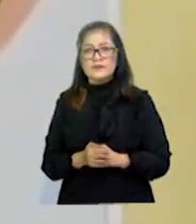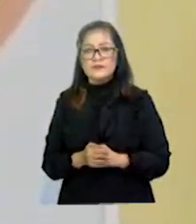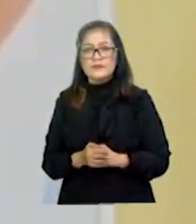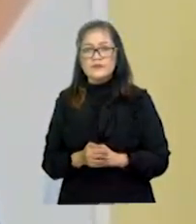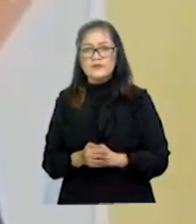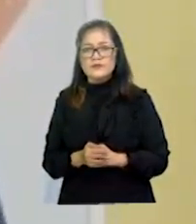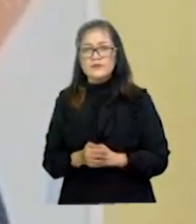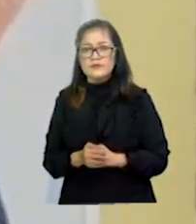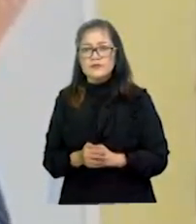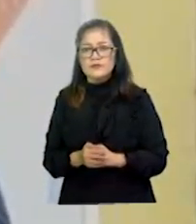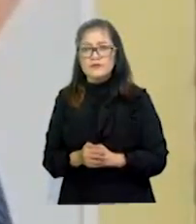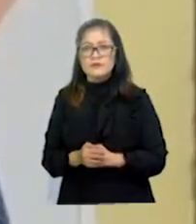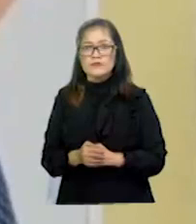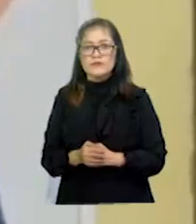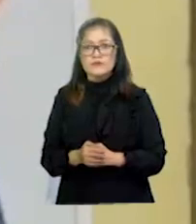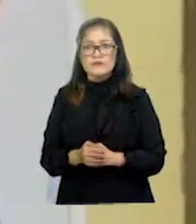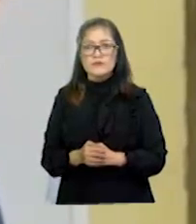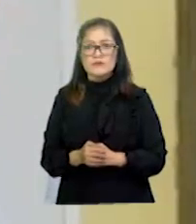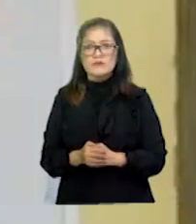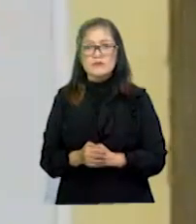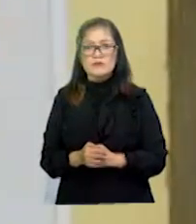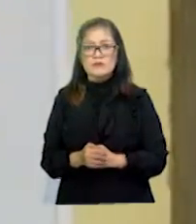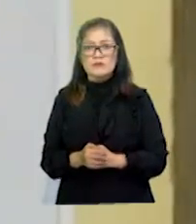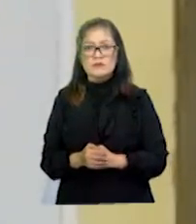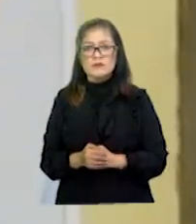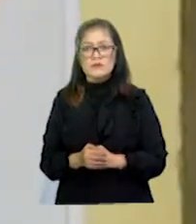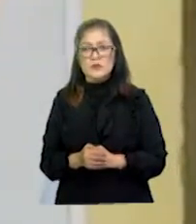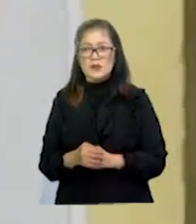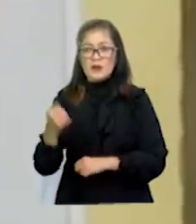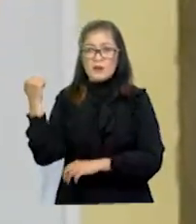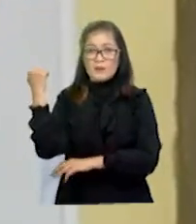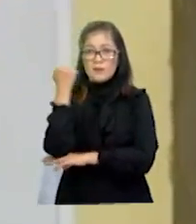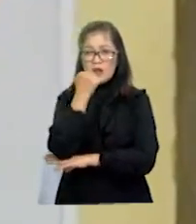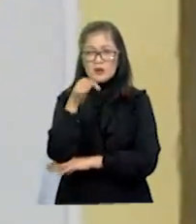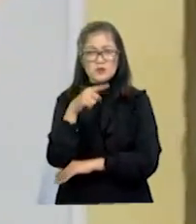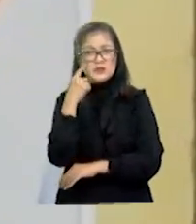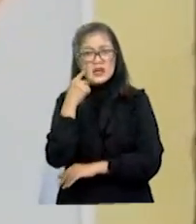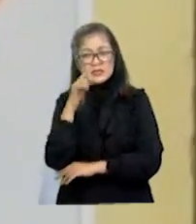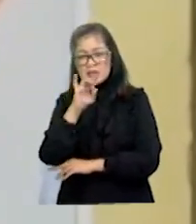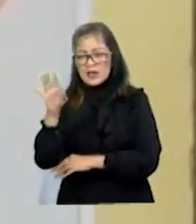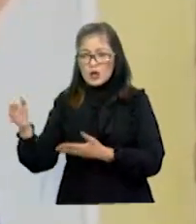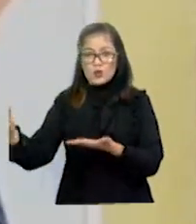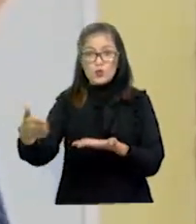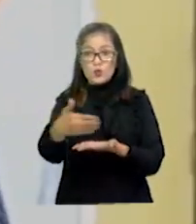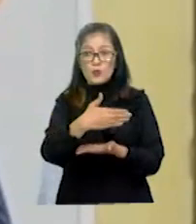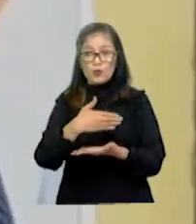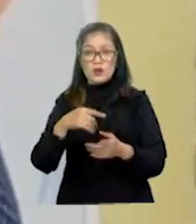saat ini berdasarkan hasil interogasi yang telah kita lakukan terhadap pelaku dan saksi-saksi lainnya, ada indikasi bahwa memang